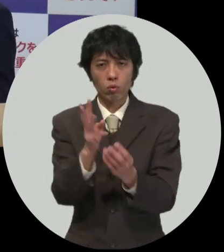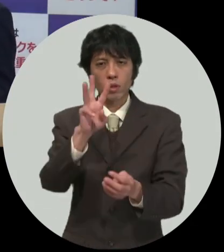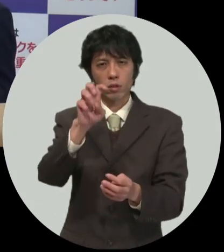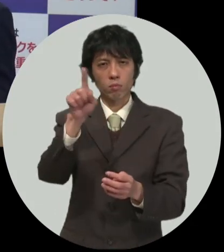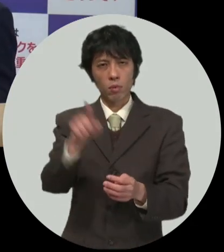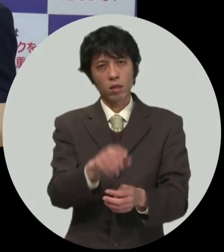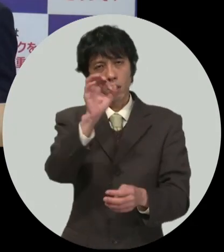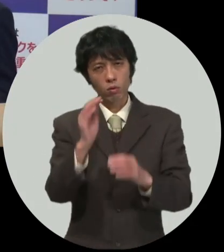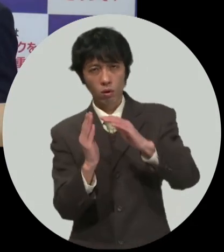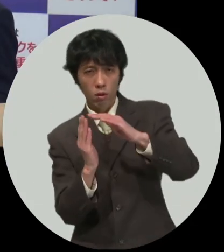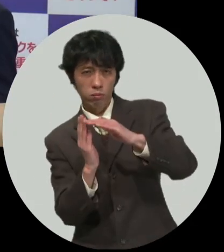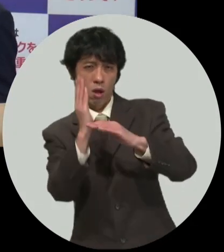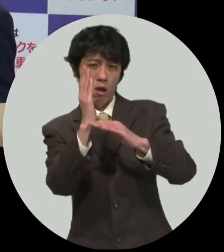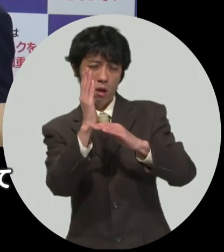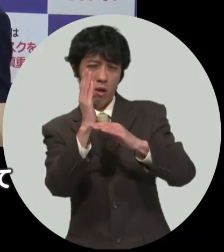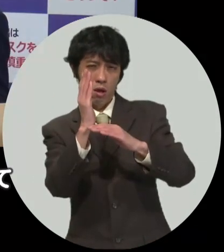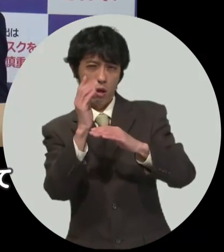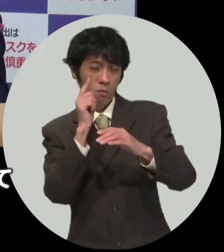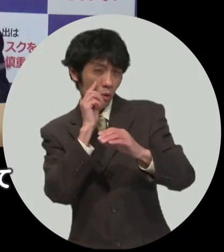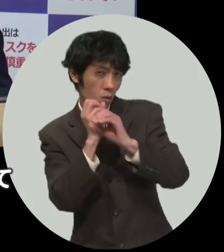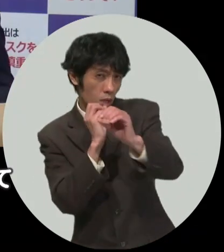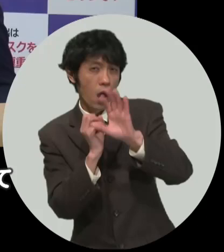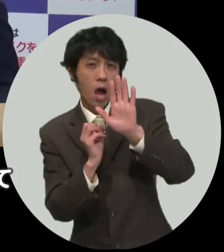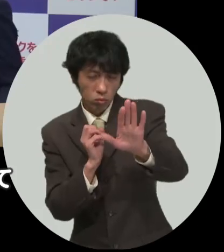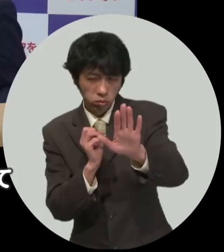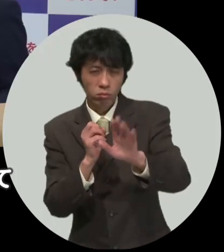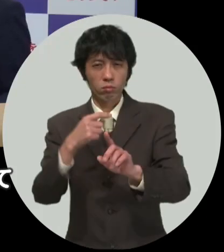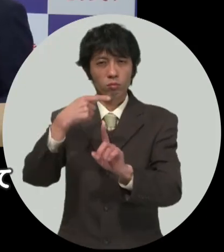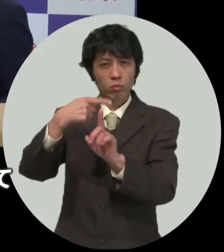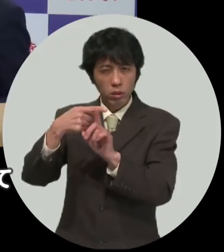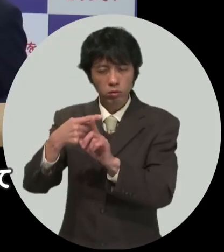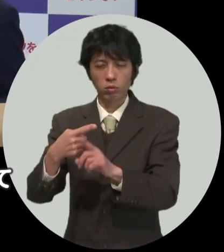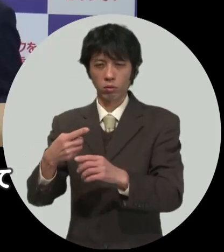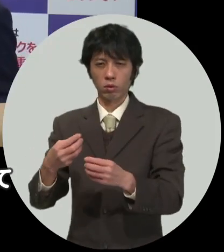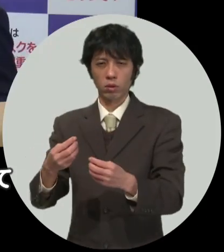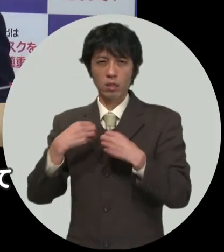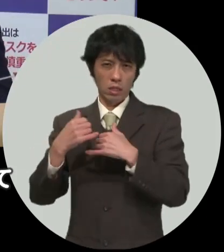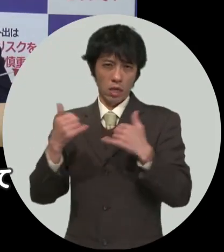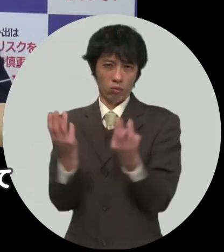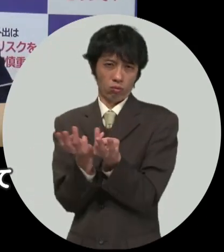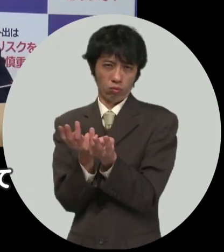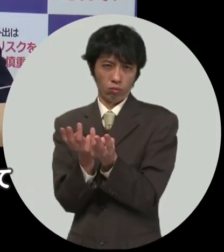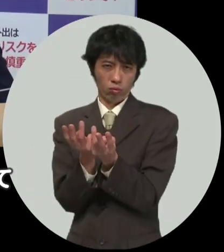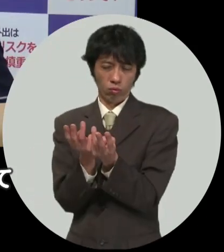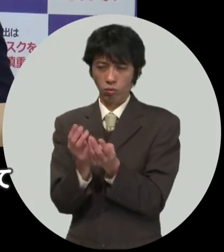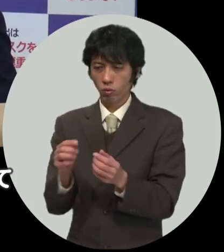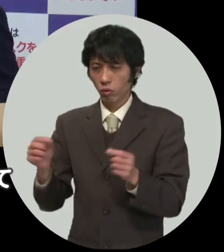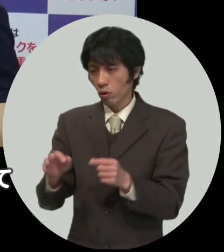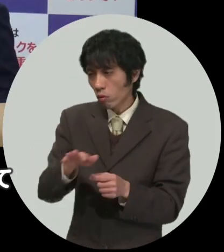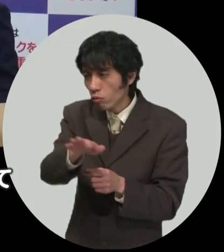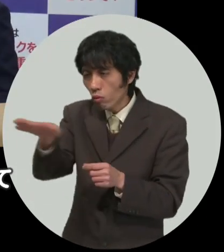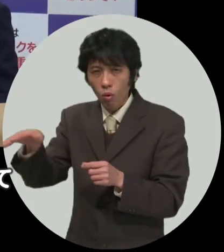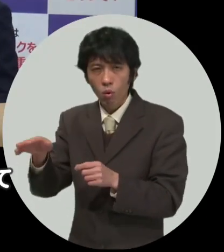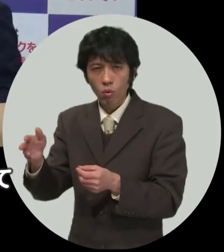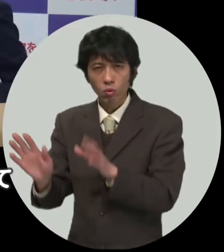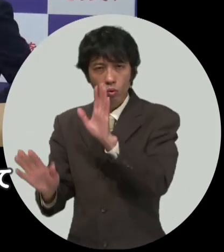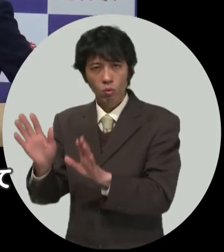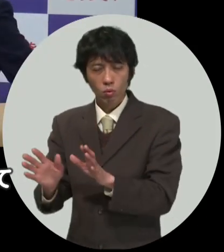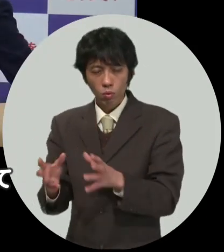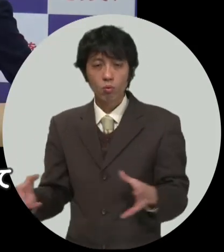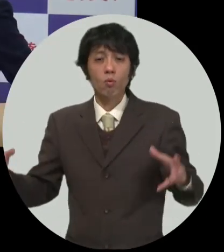上回ると見込まれる場合、プラス感染者数とか近隣府県の状況を踏まえて総合的に判断ということ